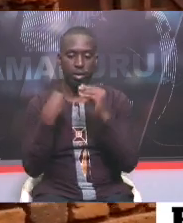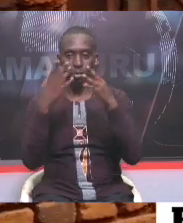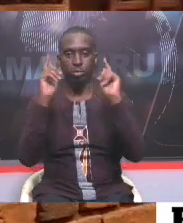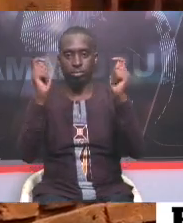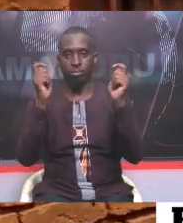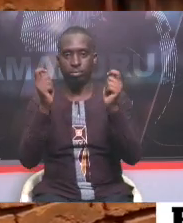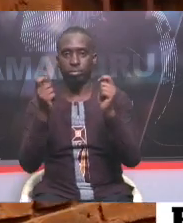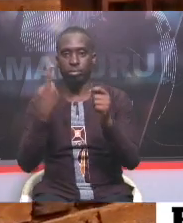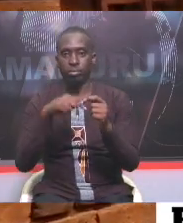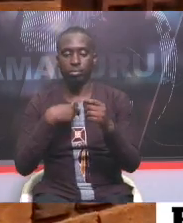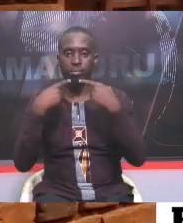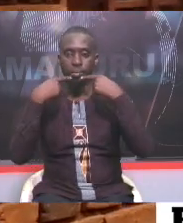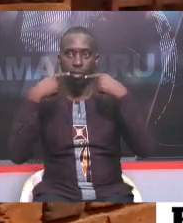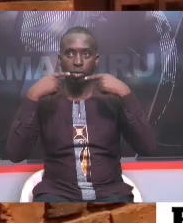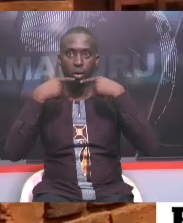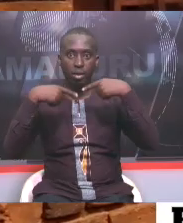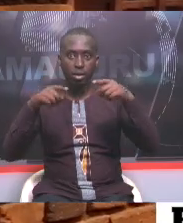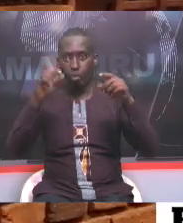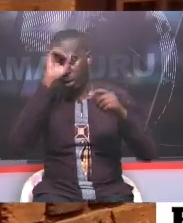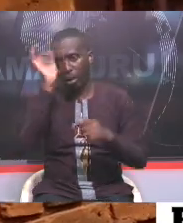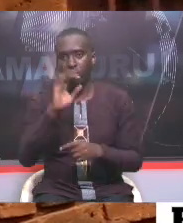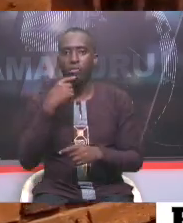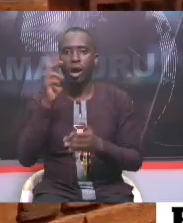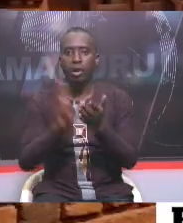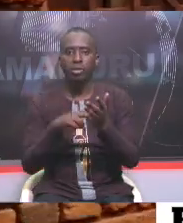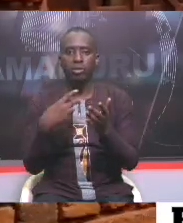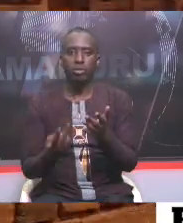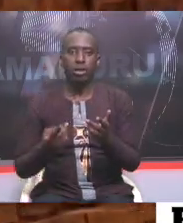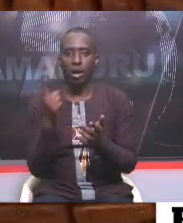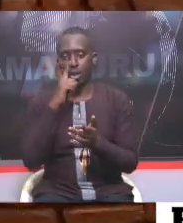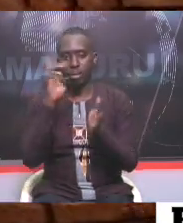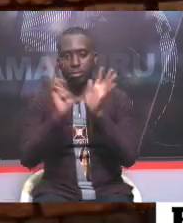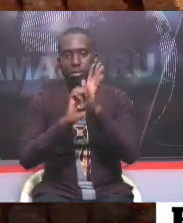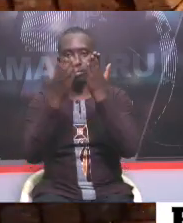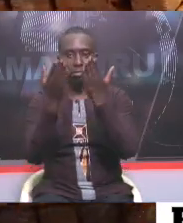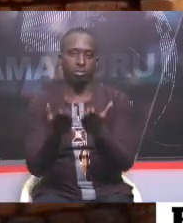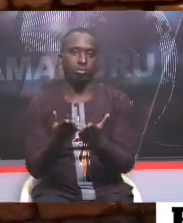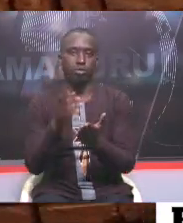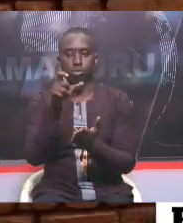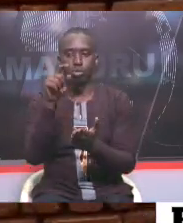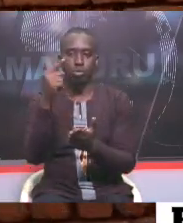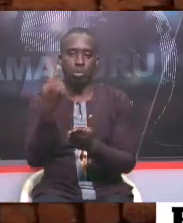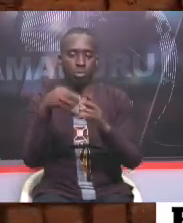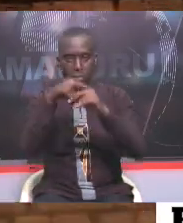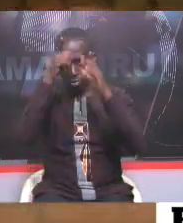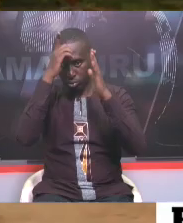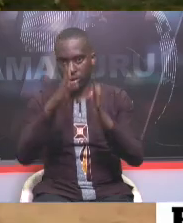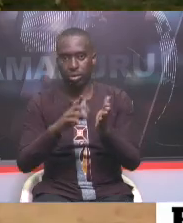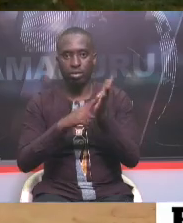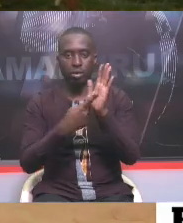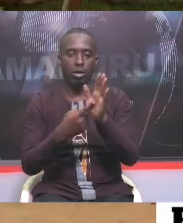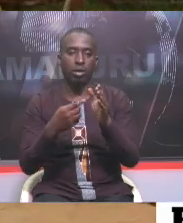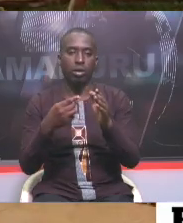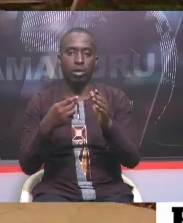ubuhamya twatangajwe nuko twumvise ngo aratsinzwe kandi ibimenyetso bigaragara uyu numwe muri abo baturage ugaruka ku kuba